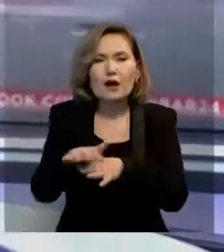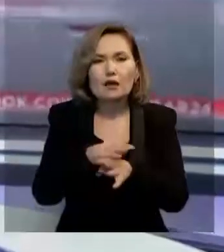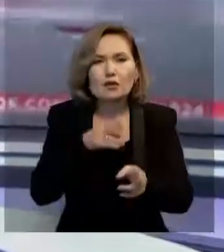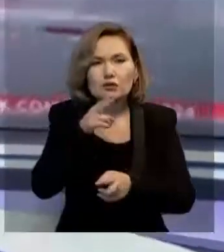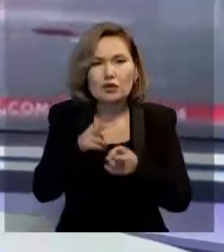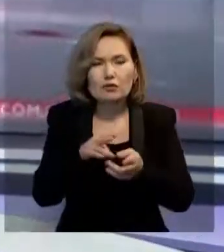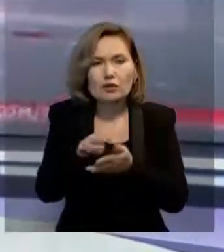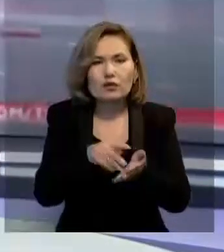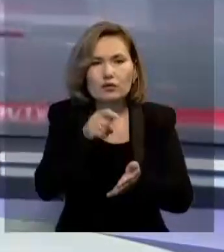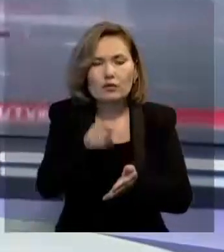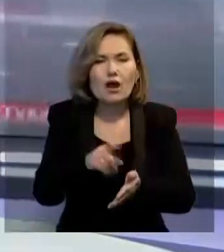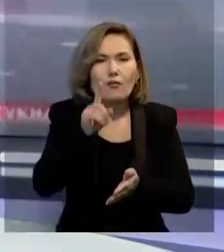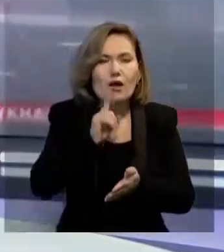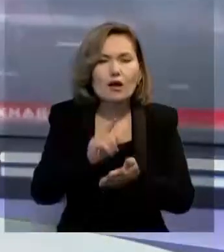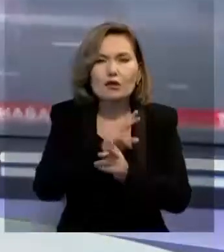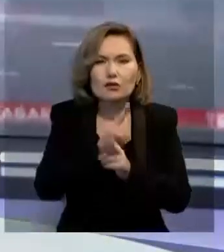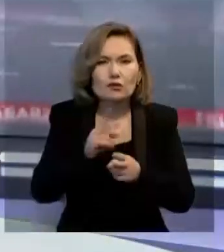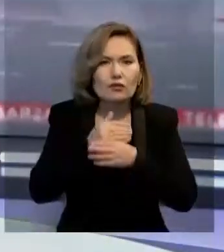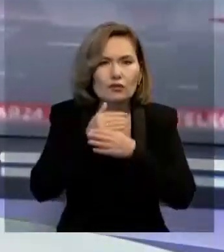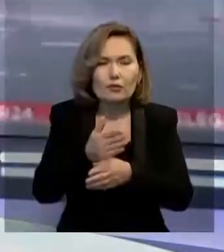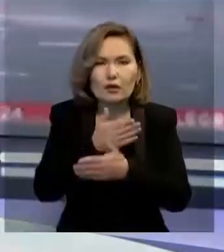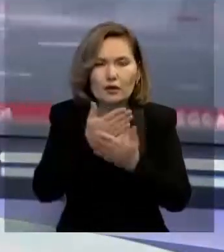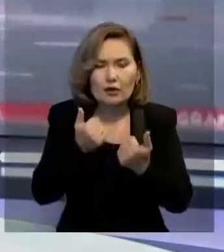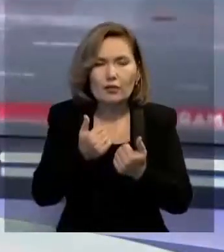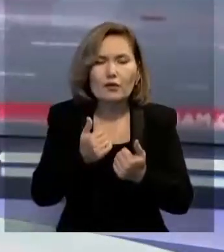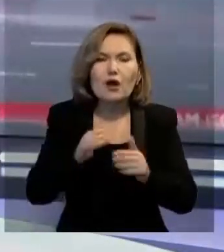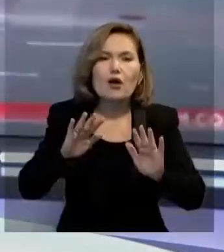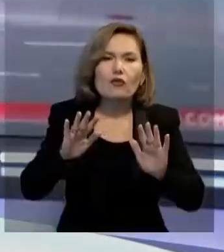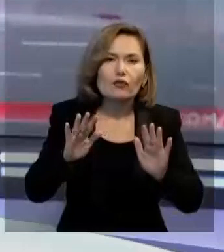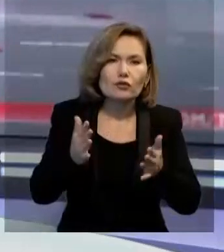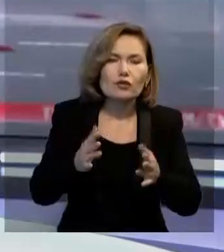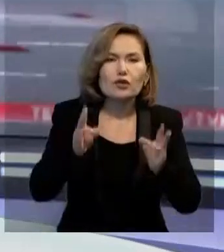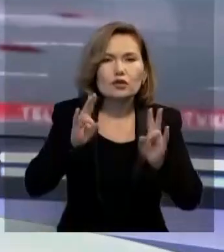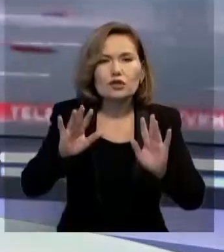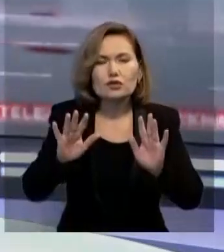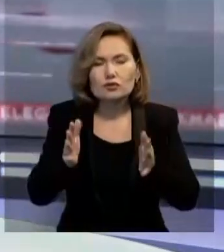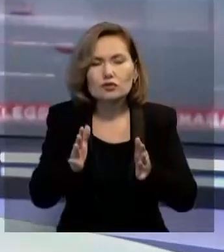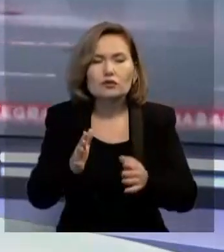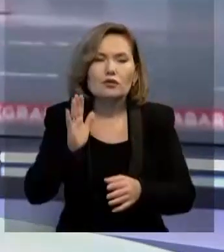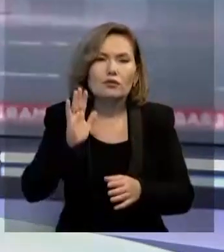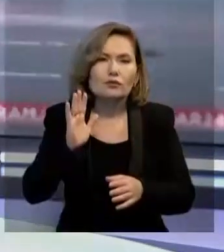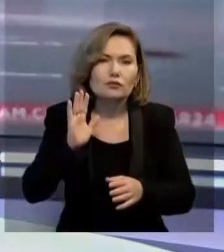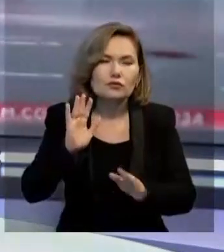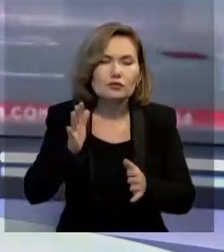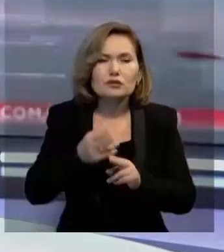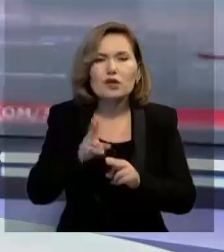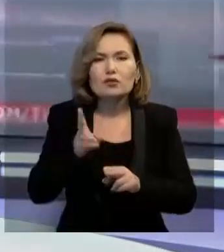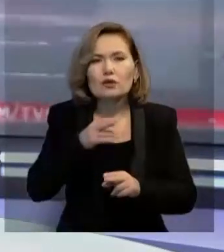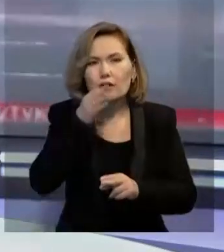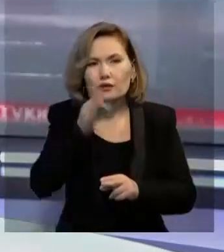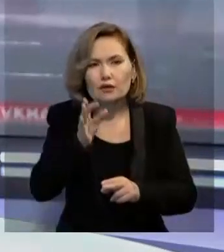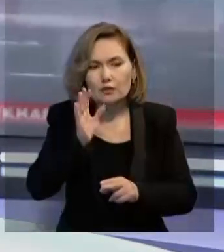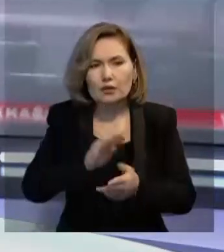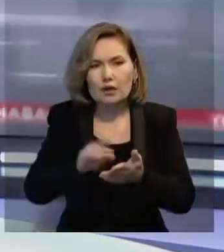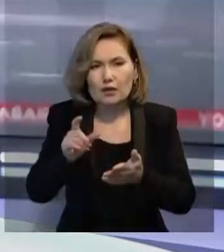шағымданғанымен нәтиже жоқ. Қалалық әкімдік не дейді? Ертең апат бола қалса, кім жауап береді? Мәселенің мән-жайын өңірдегі әріптесім Данияр